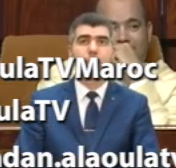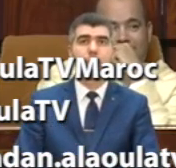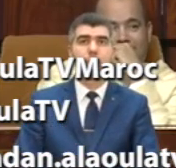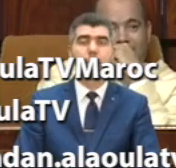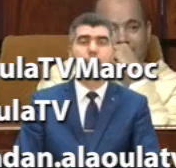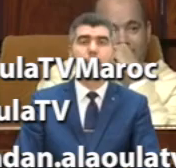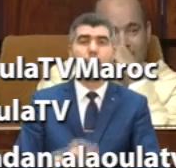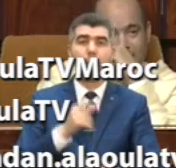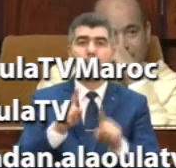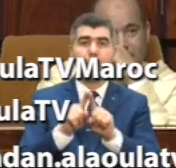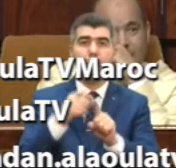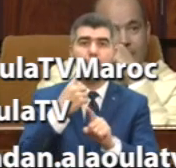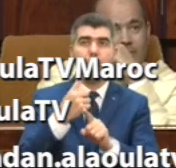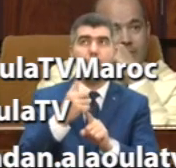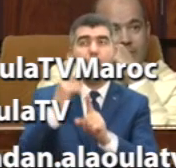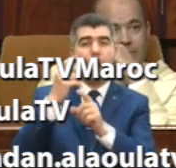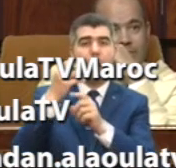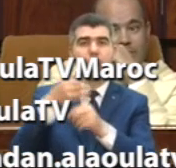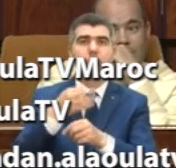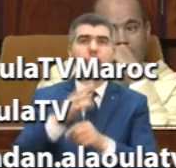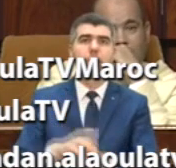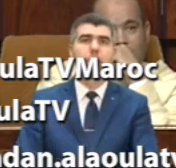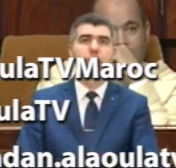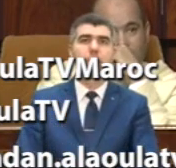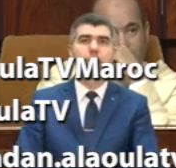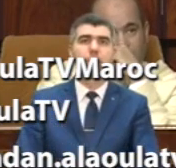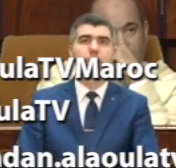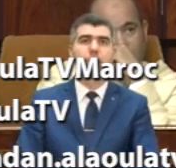ولا قوة إلا بالله العلي العظيم.